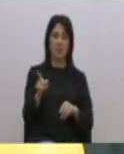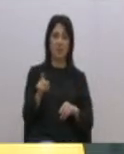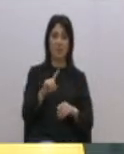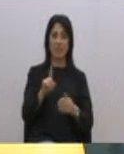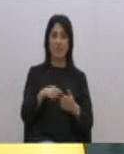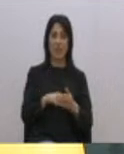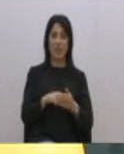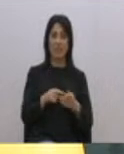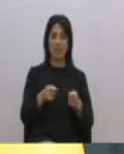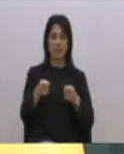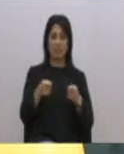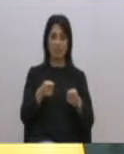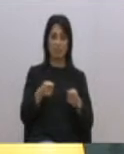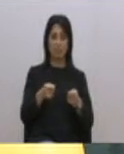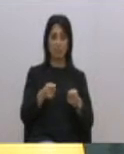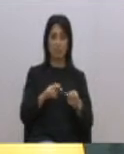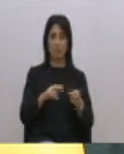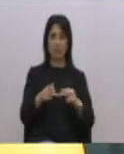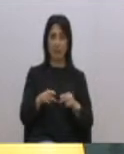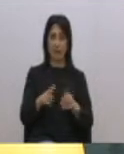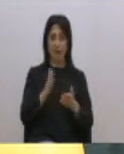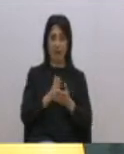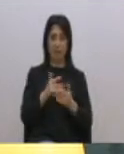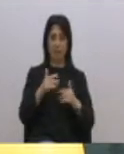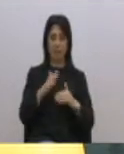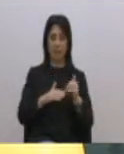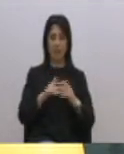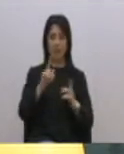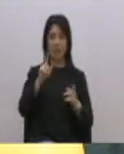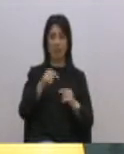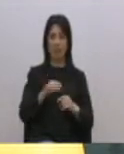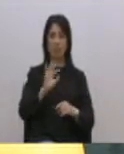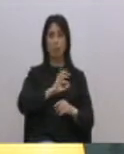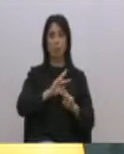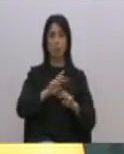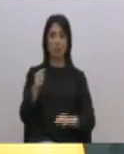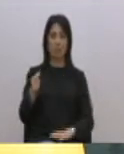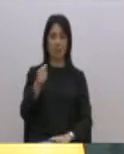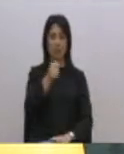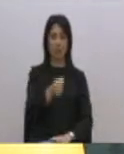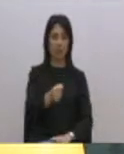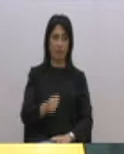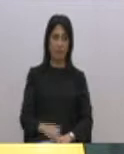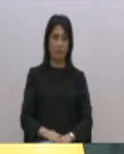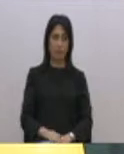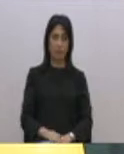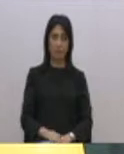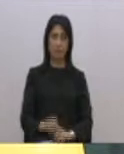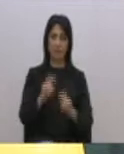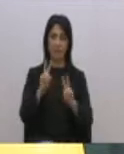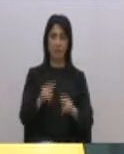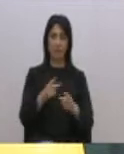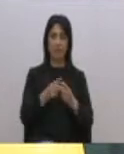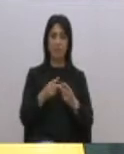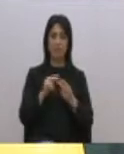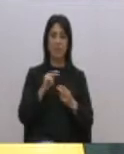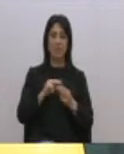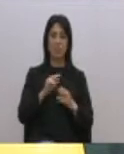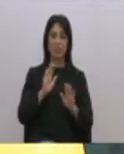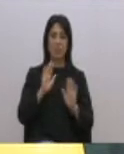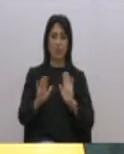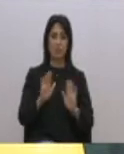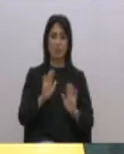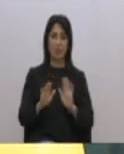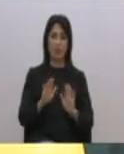კითხვა სწორდება ჩვენ შემთხვევაში არსებული პრაქტიკის შესაბამისად, ანუ იუსტიციის მინისტრი ნიშნავს სპეციალურ პენიტენციური სამსახურის